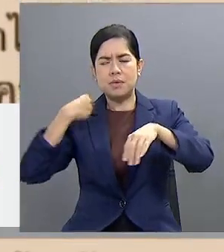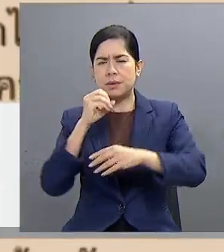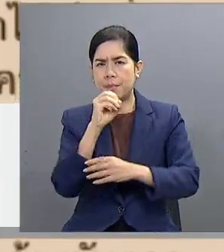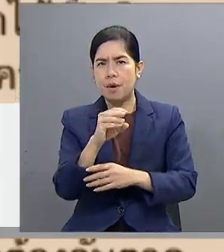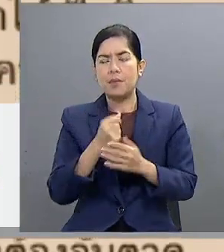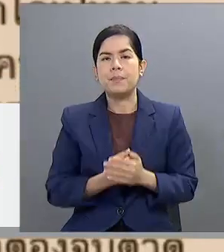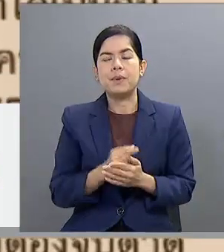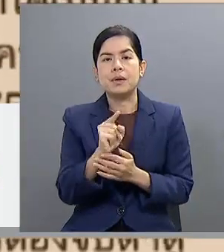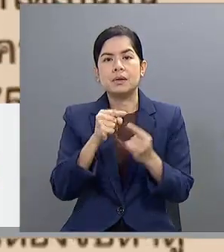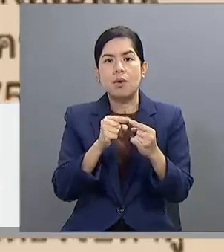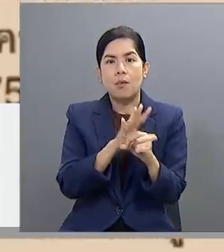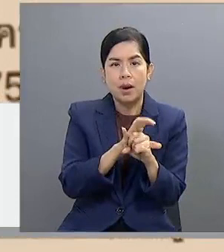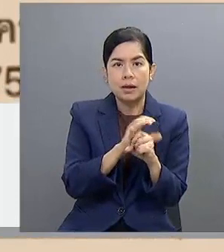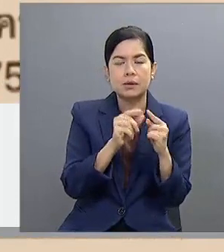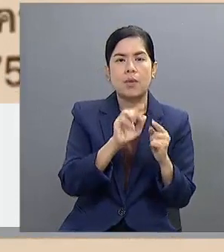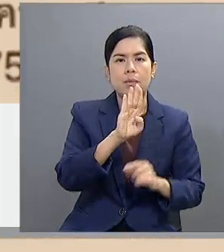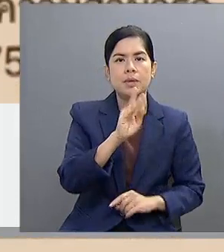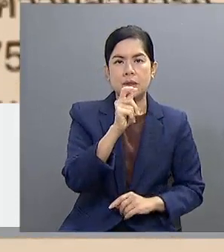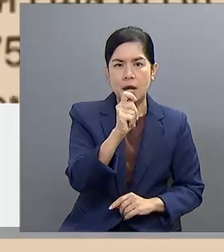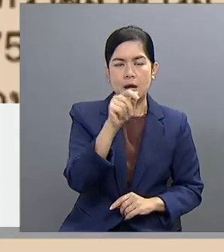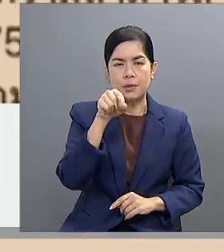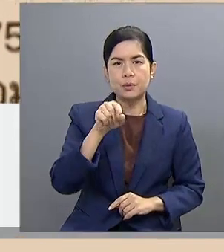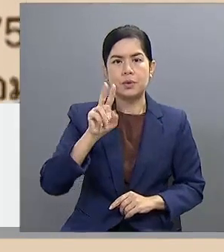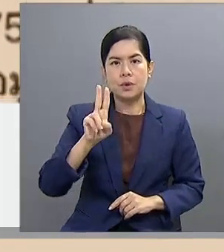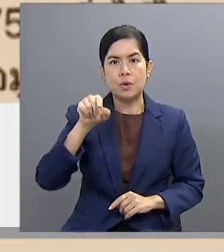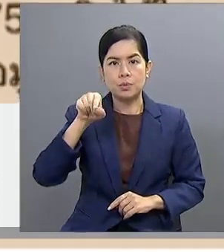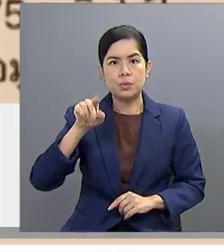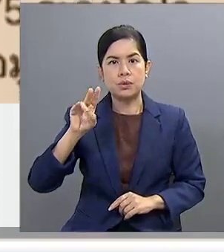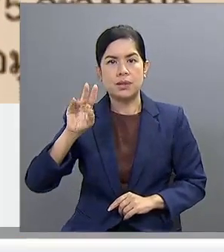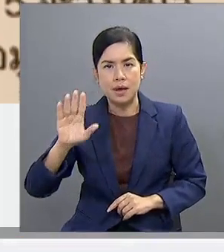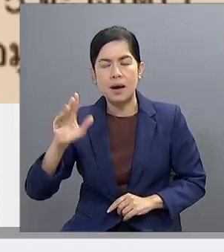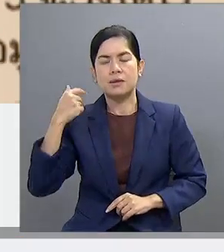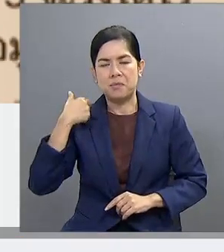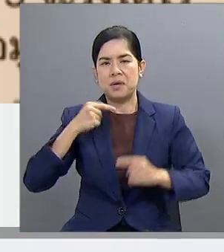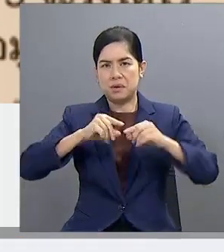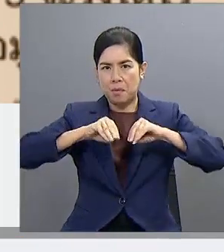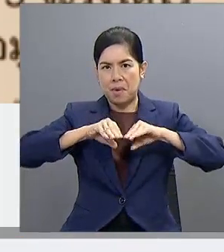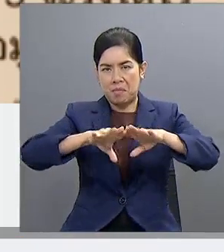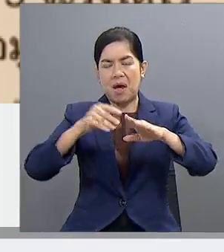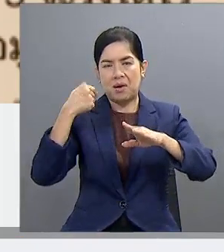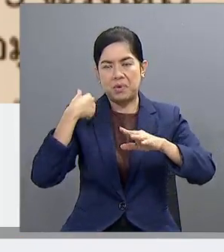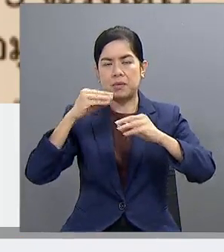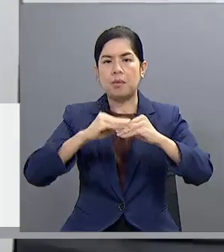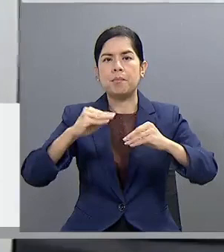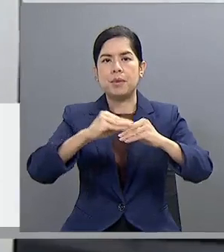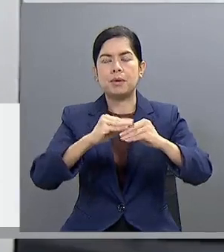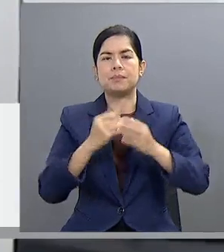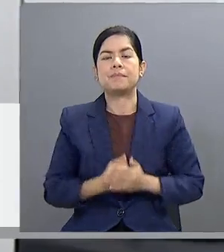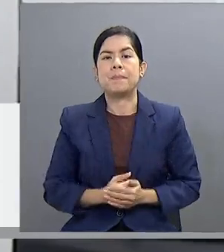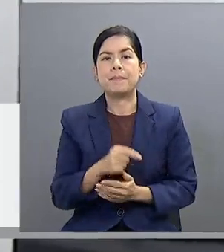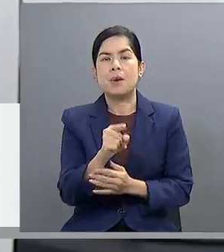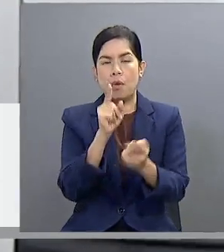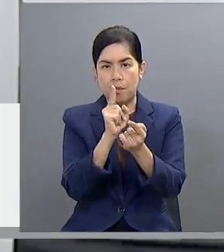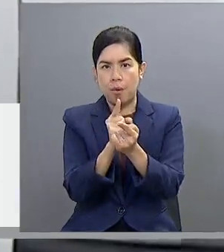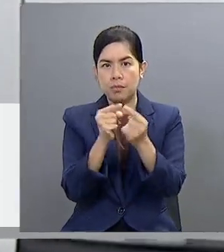aจุด 2.75จะถูกพูดถึงในสื่อกันมากขึ้นโดยพบไวรัสสายพันธุ์นี้ในอินเดียเป็นส่วน